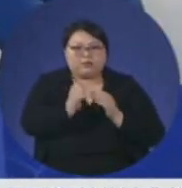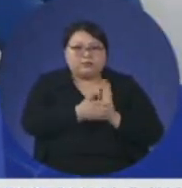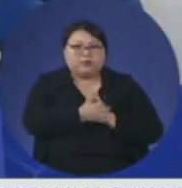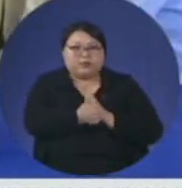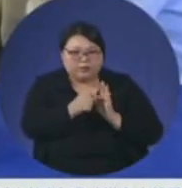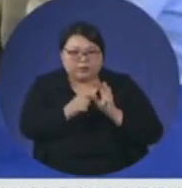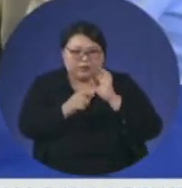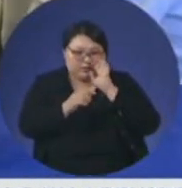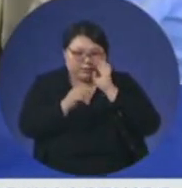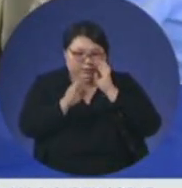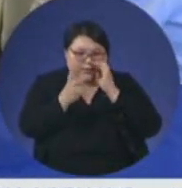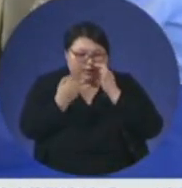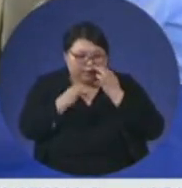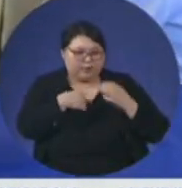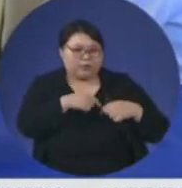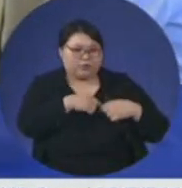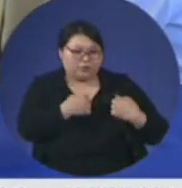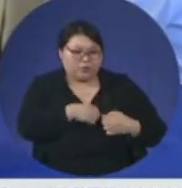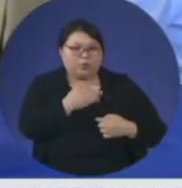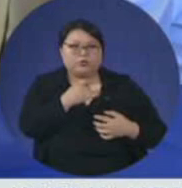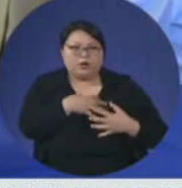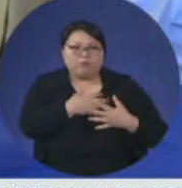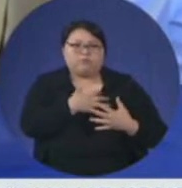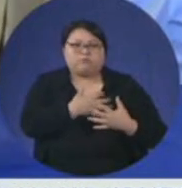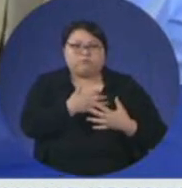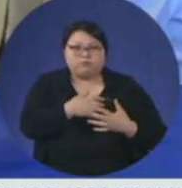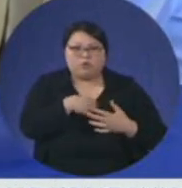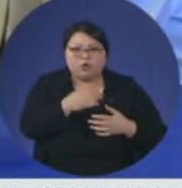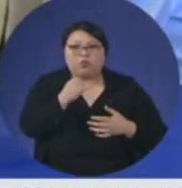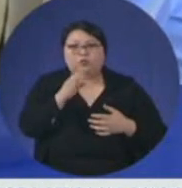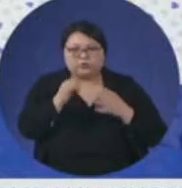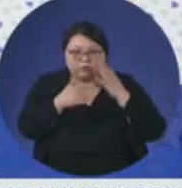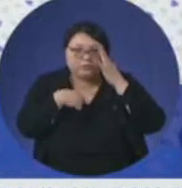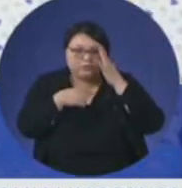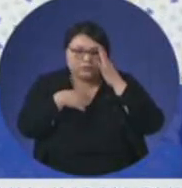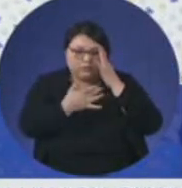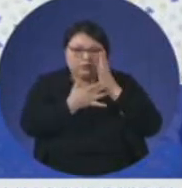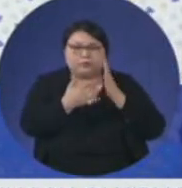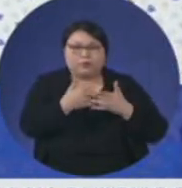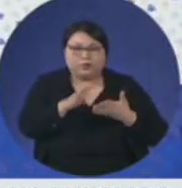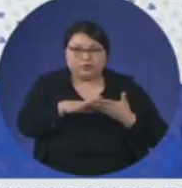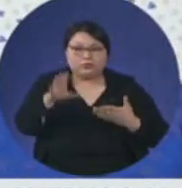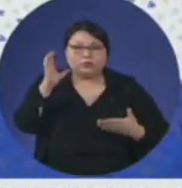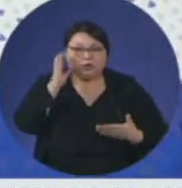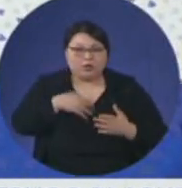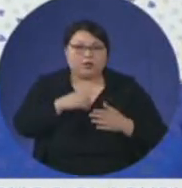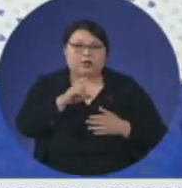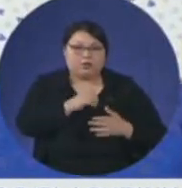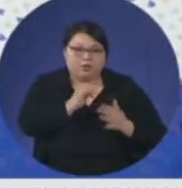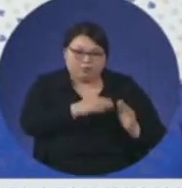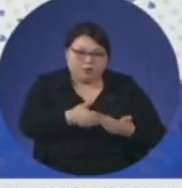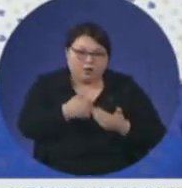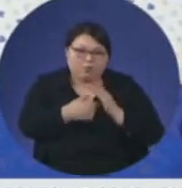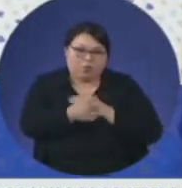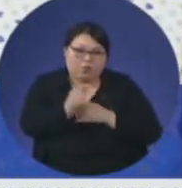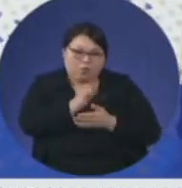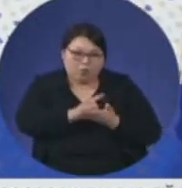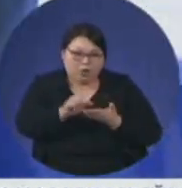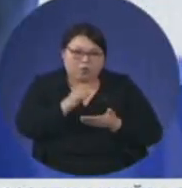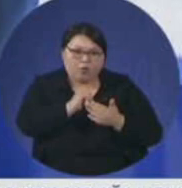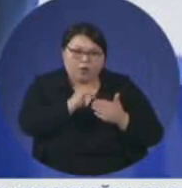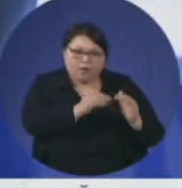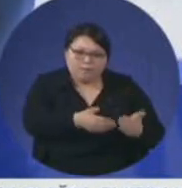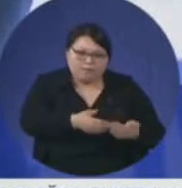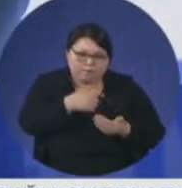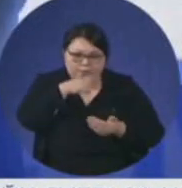зүрх хөшгөний амьдлуулах тусламжийн шин технологиг танилцуулга мэдээлэл сонсож, их баригч мэрэгжлийн үнцэнд бахархал, их баригчийн мэрэгжлийн